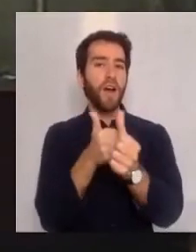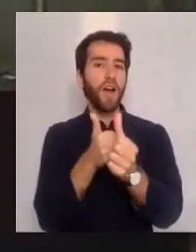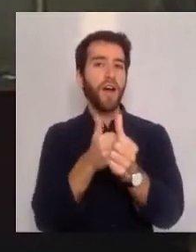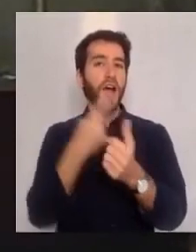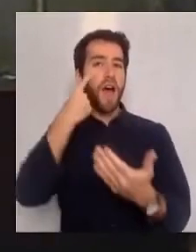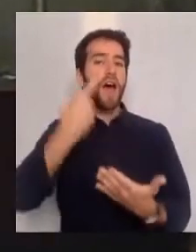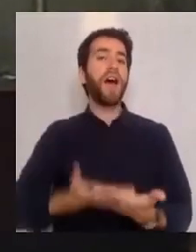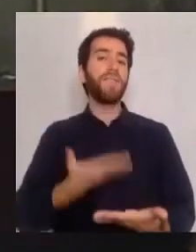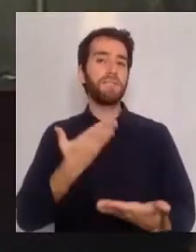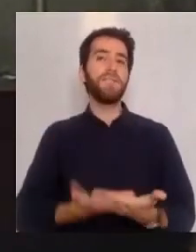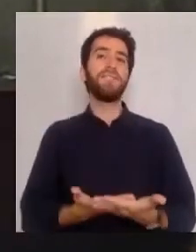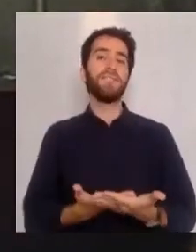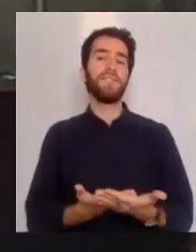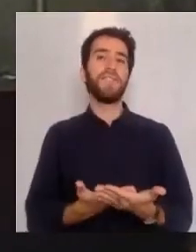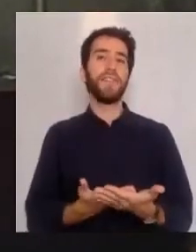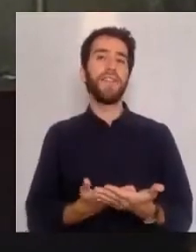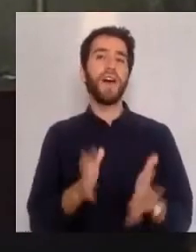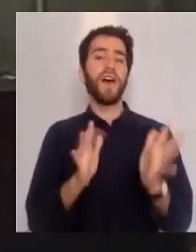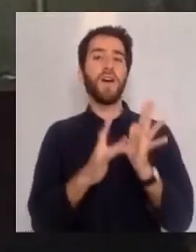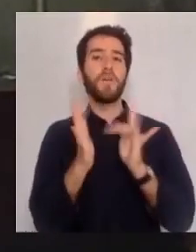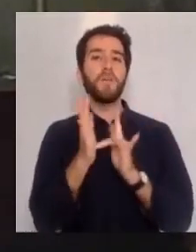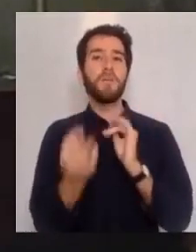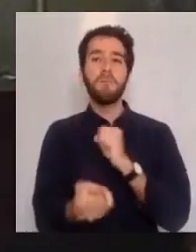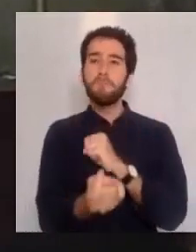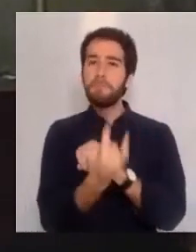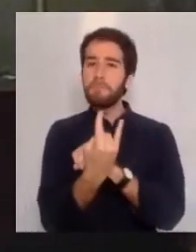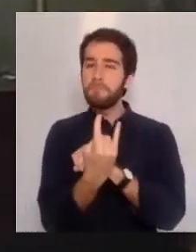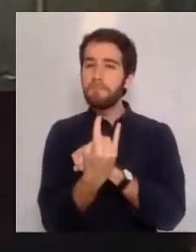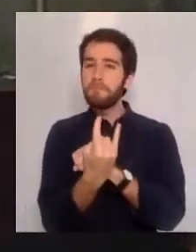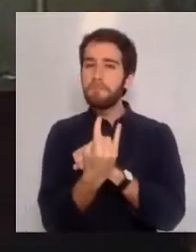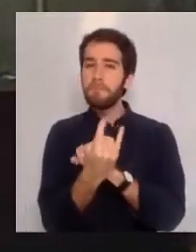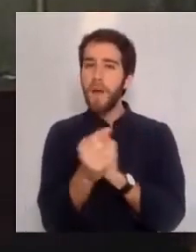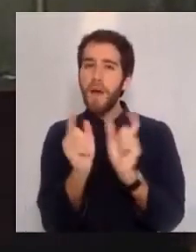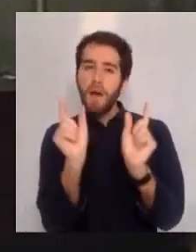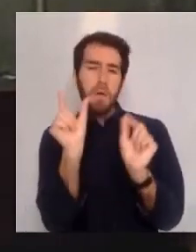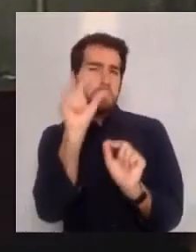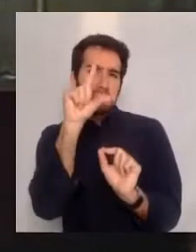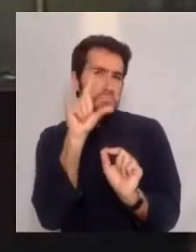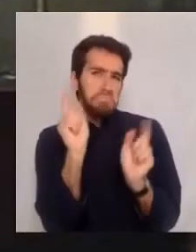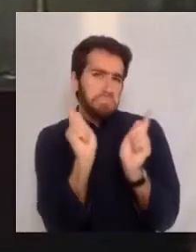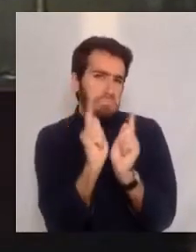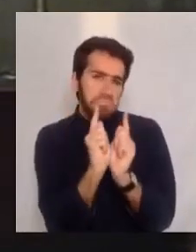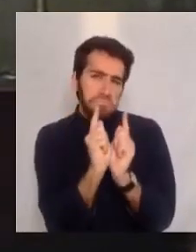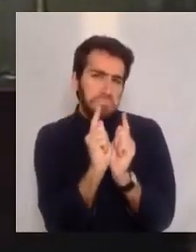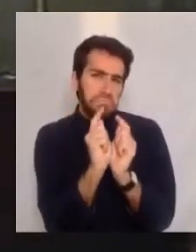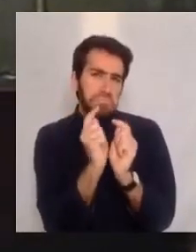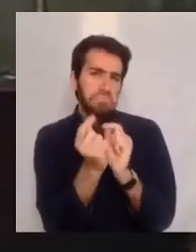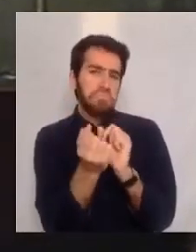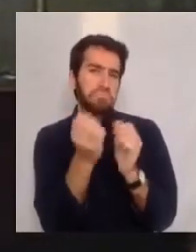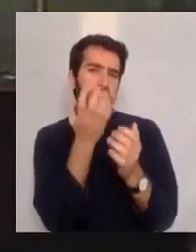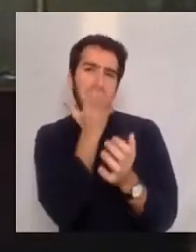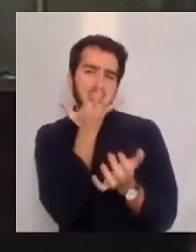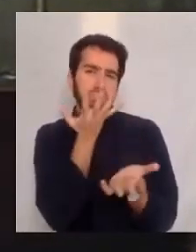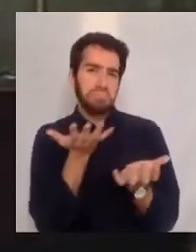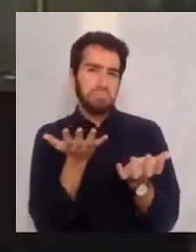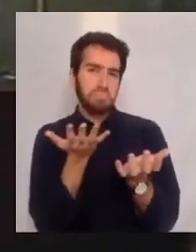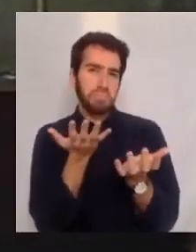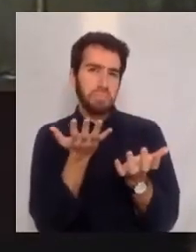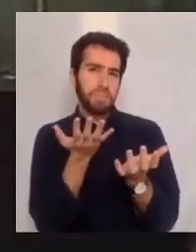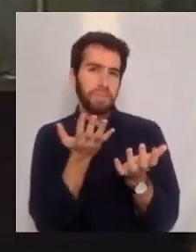Crist se'ls va manifestar a través de petits signes, fins al punt d'arribar a menjar amb